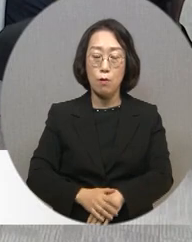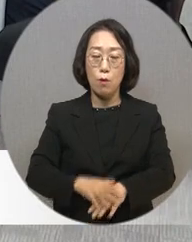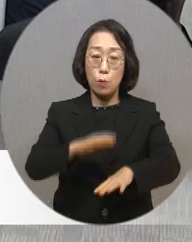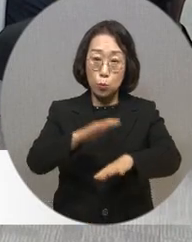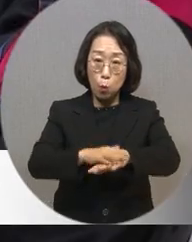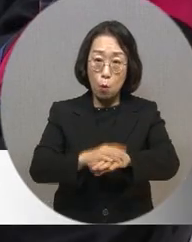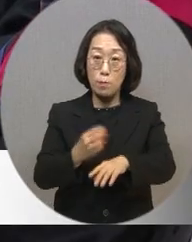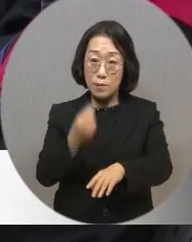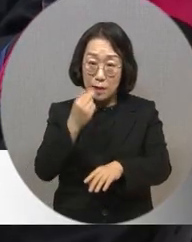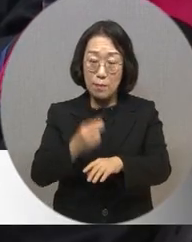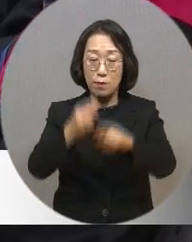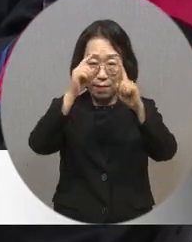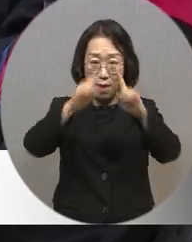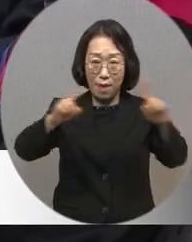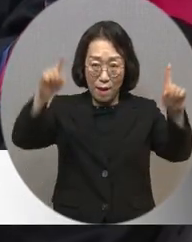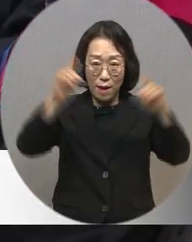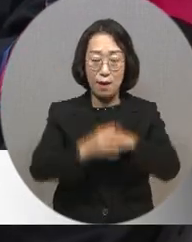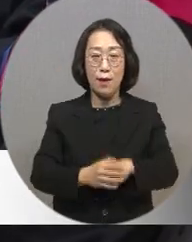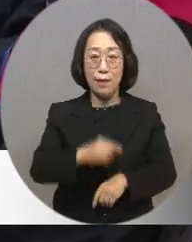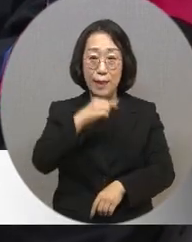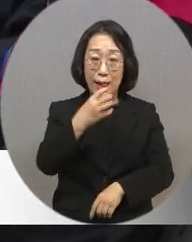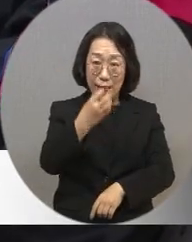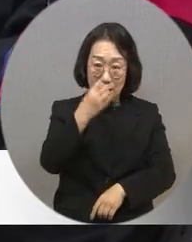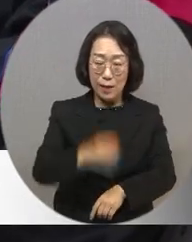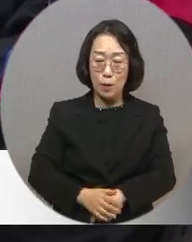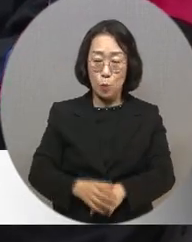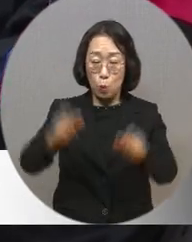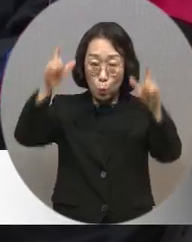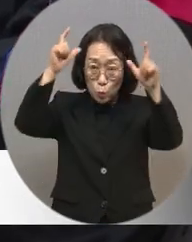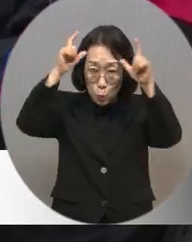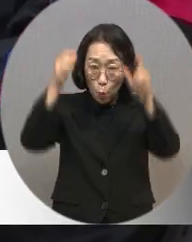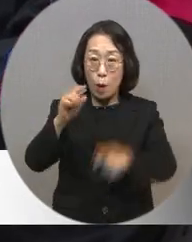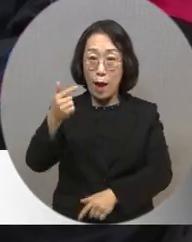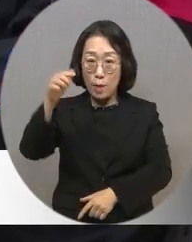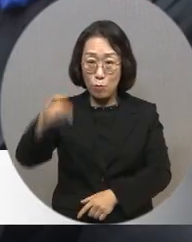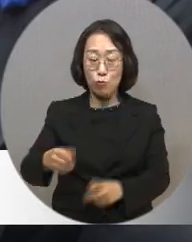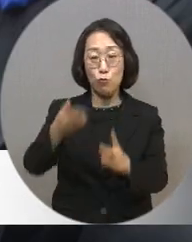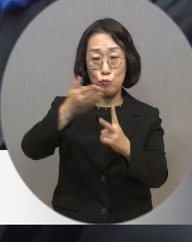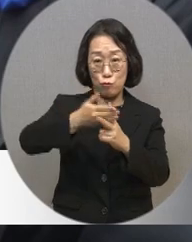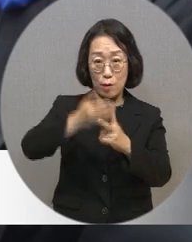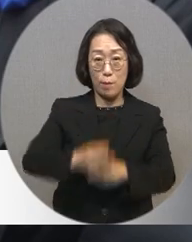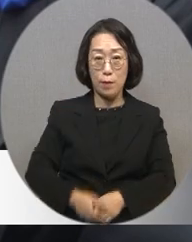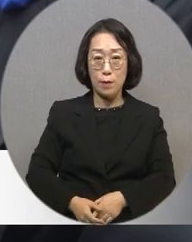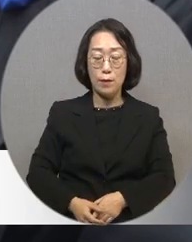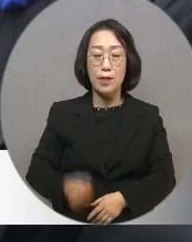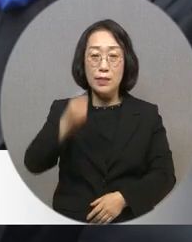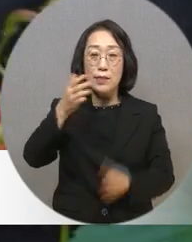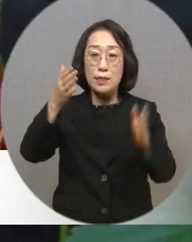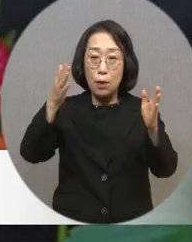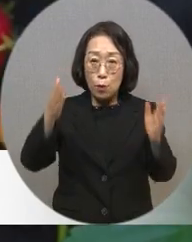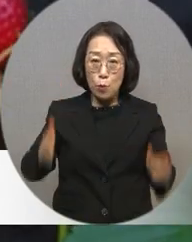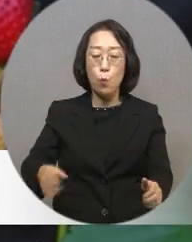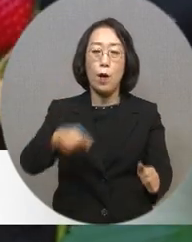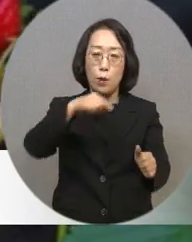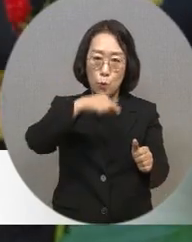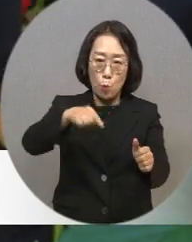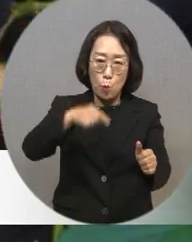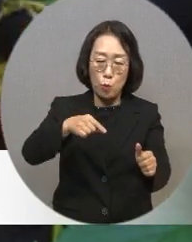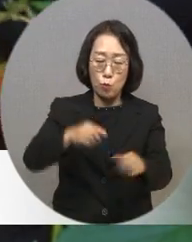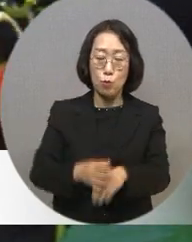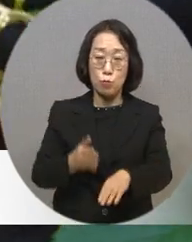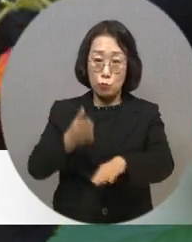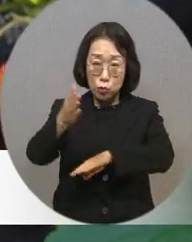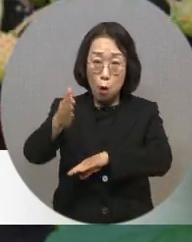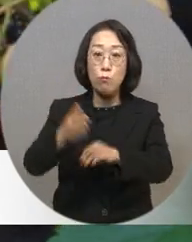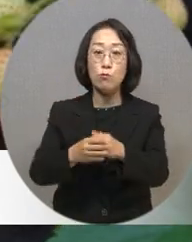보성생명농업대학은 딸기반과 한우반 두 개 과정으로 지난 4월 입학식 이후 약 7개월간 전문 강사진을